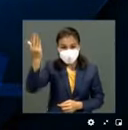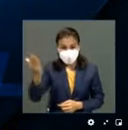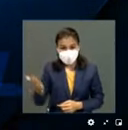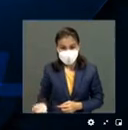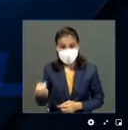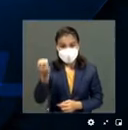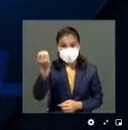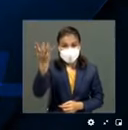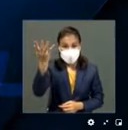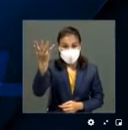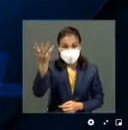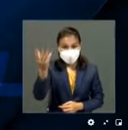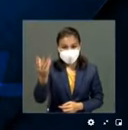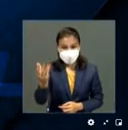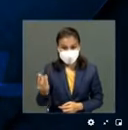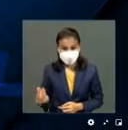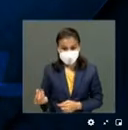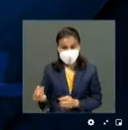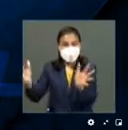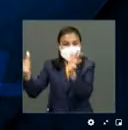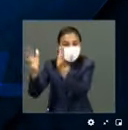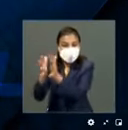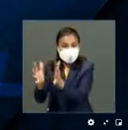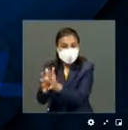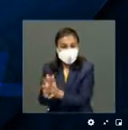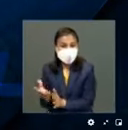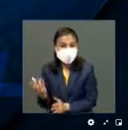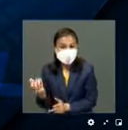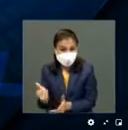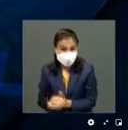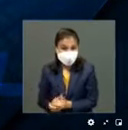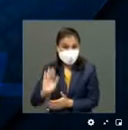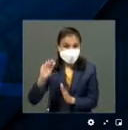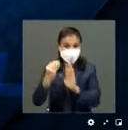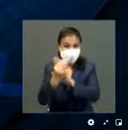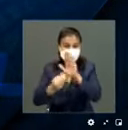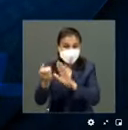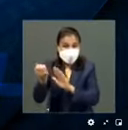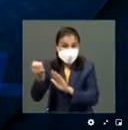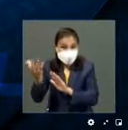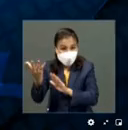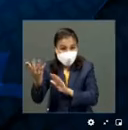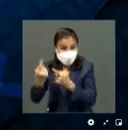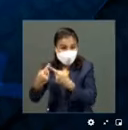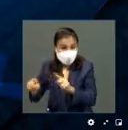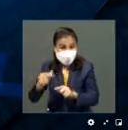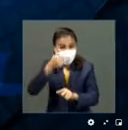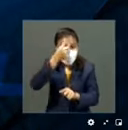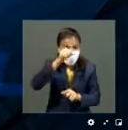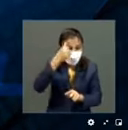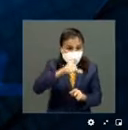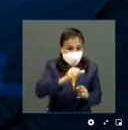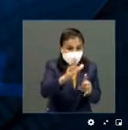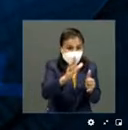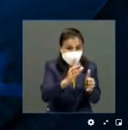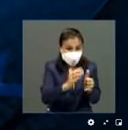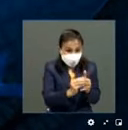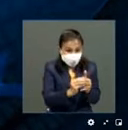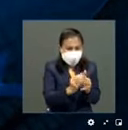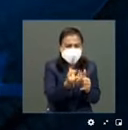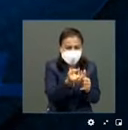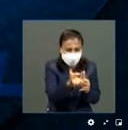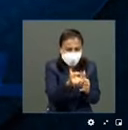ากยอดสะสมแต่ท่านจะเห็นว่าหลายจังหวัดเนี่ยยอดสะสมสูงแต่ว่ายอดติดเชื้อรายวันเริ่มเป็นตัวเลขที่เล็กลง